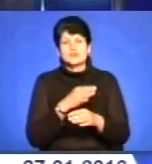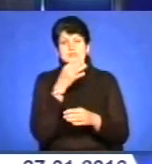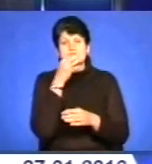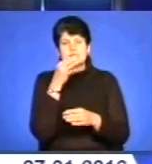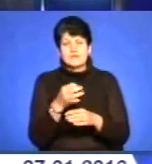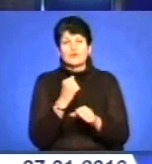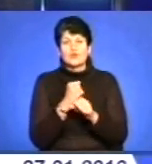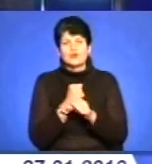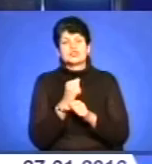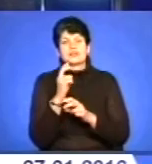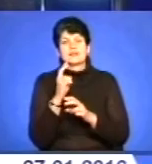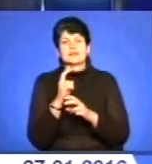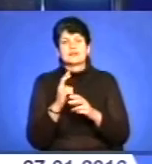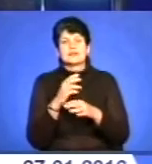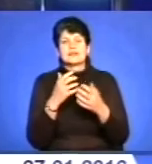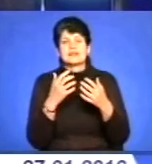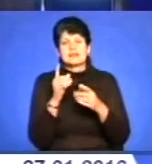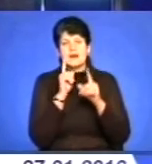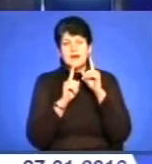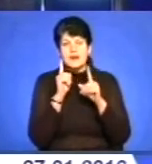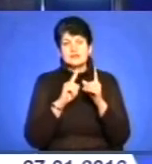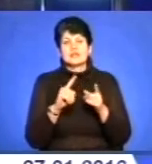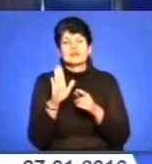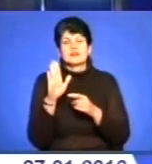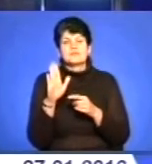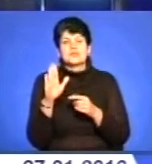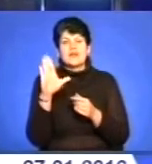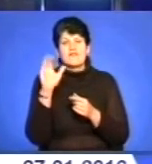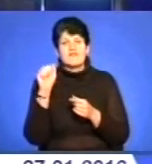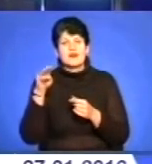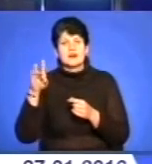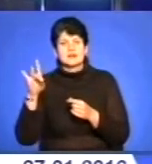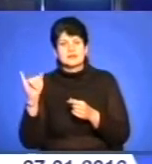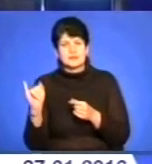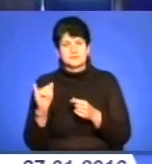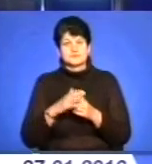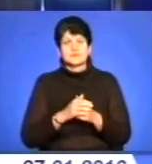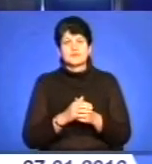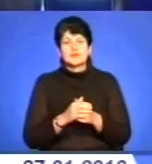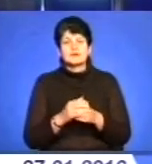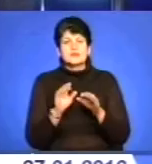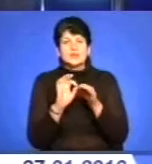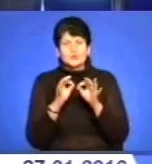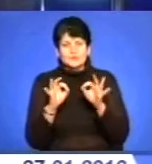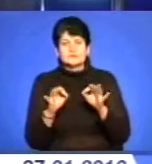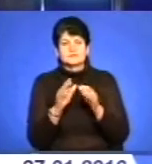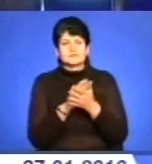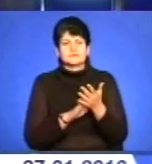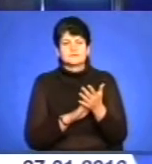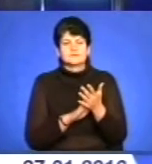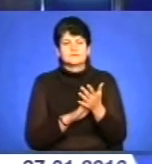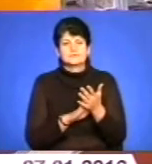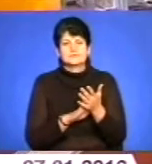наради на підприємстві «Ватра» за участю керівництва краю, військових і науковців повітряних сил України. Докладніше про це Лілія